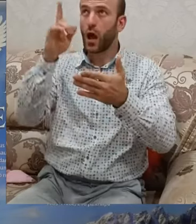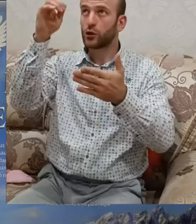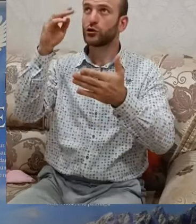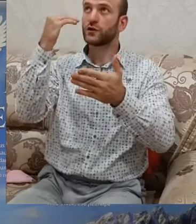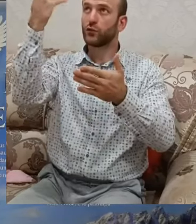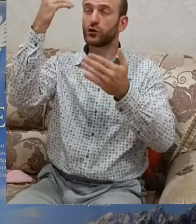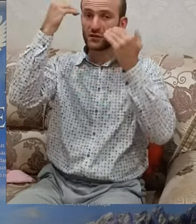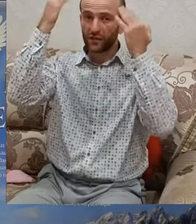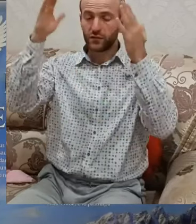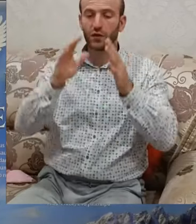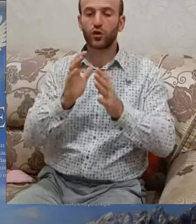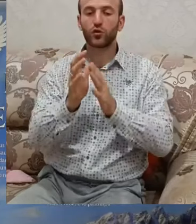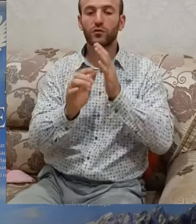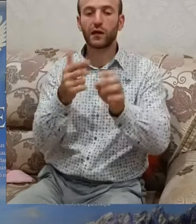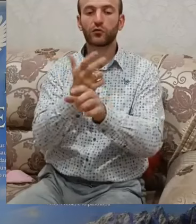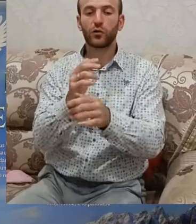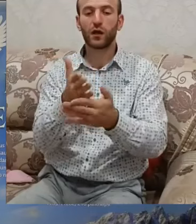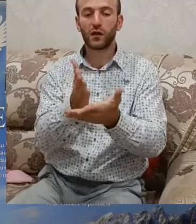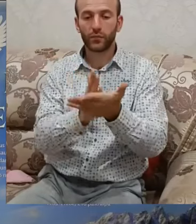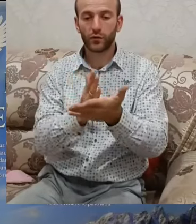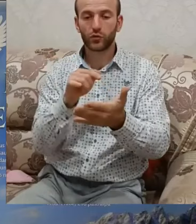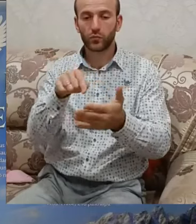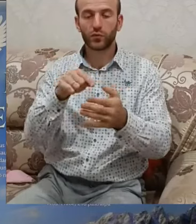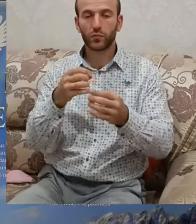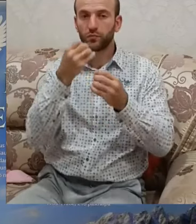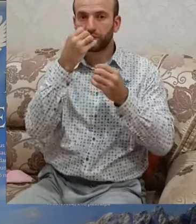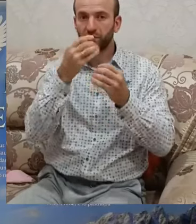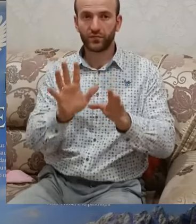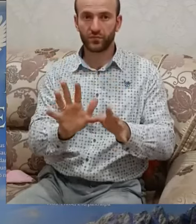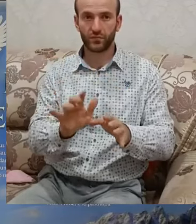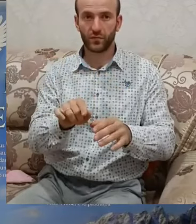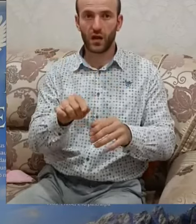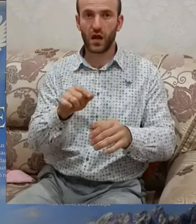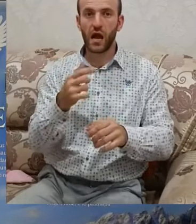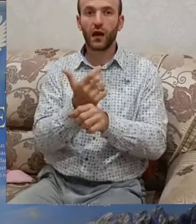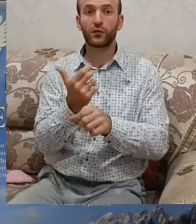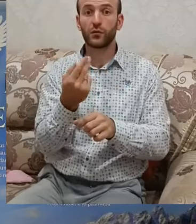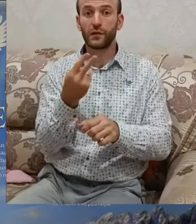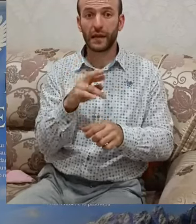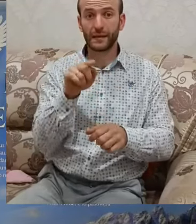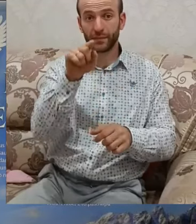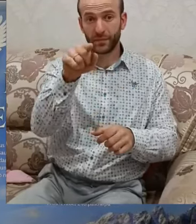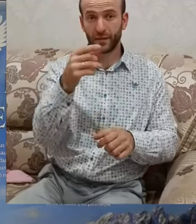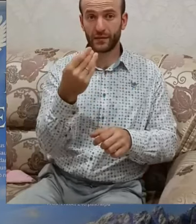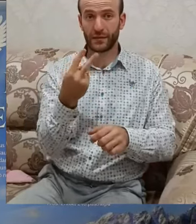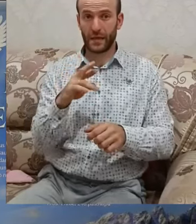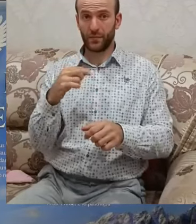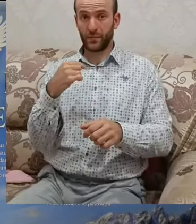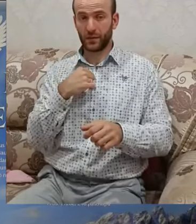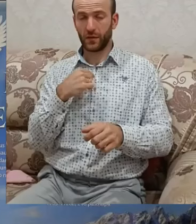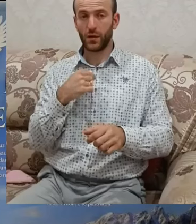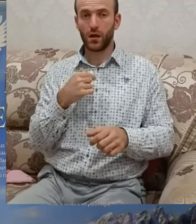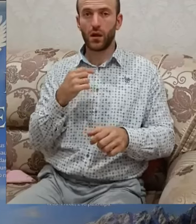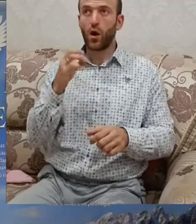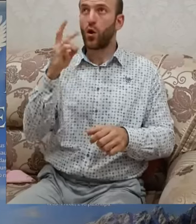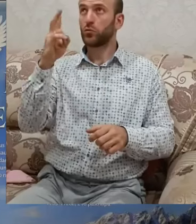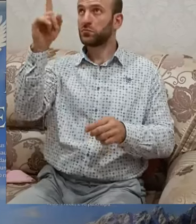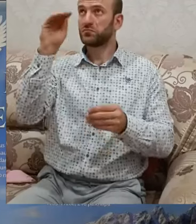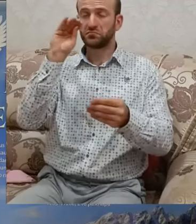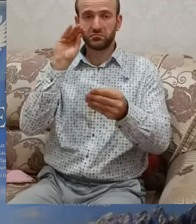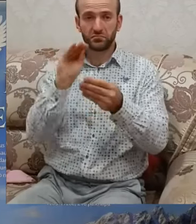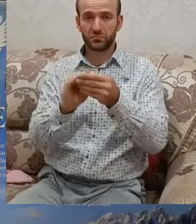испортилось. Ради тебя и меня. Jo žodis tas pats. Его слово то же самое. Jis tas pats. Он тот же самый.